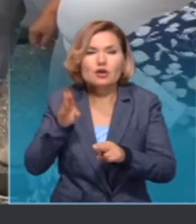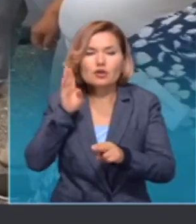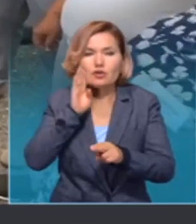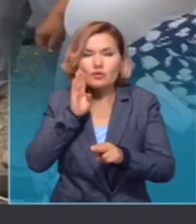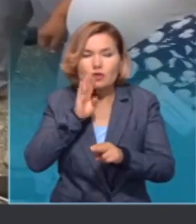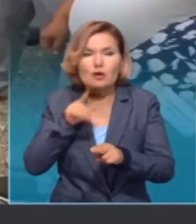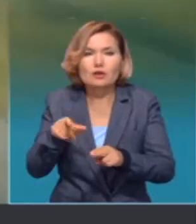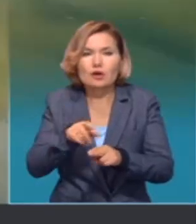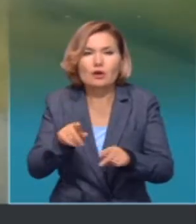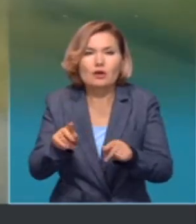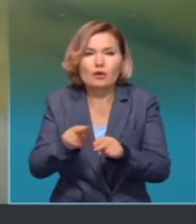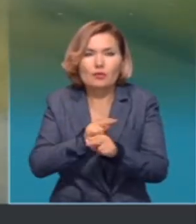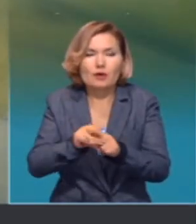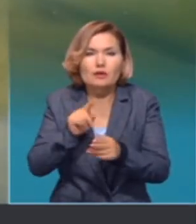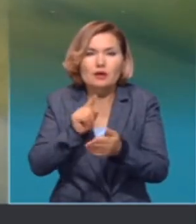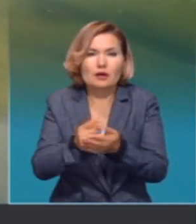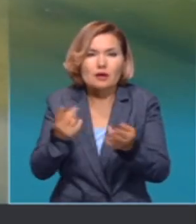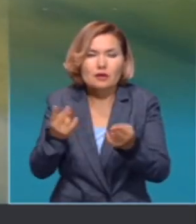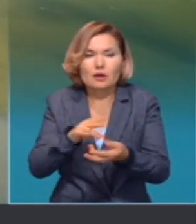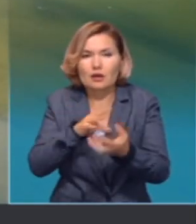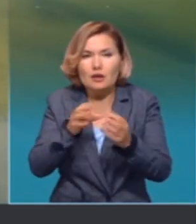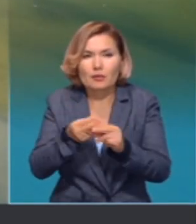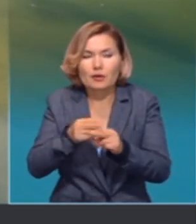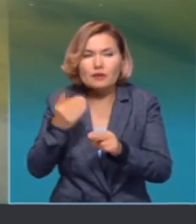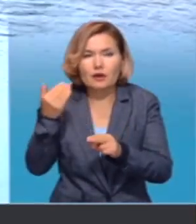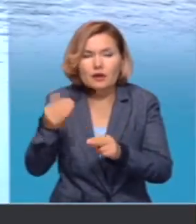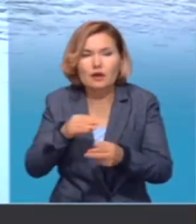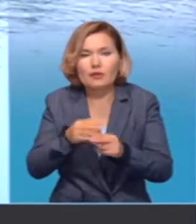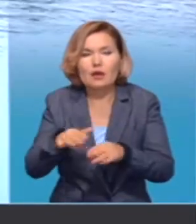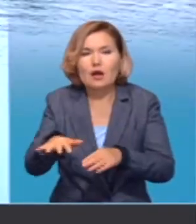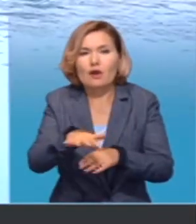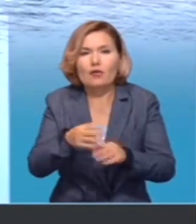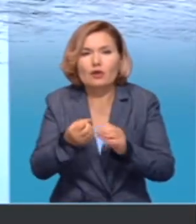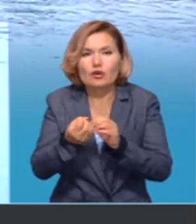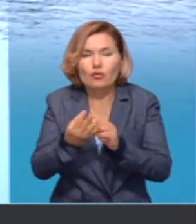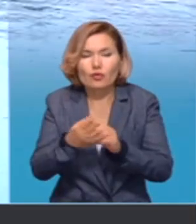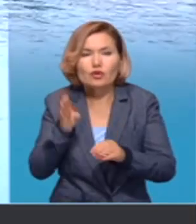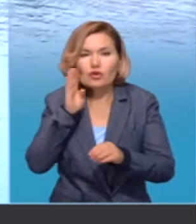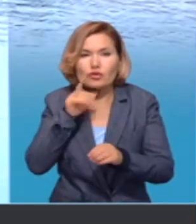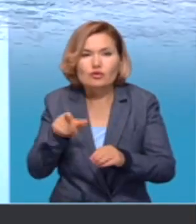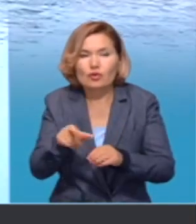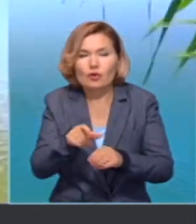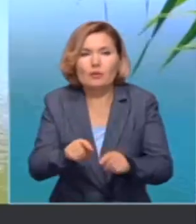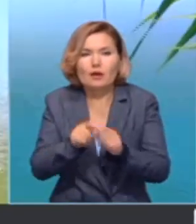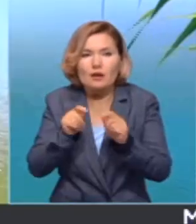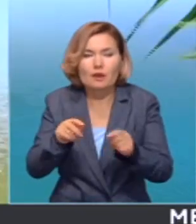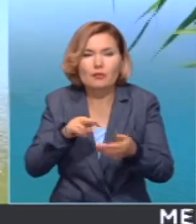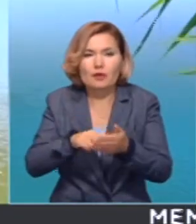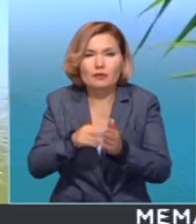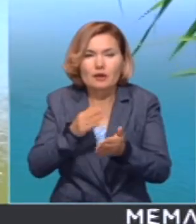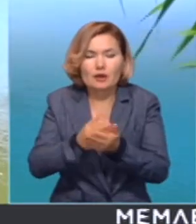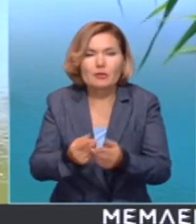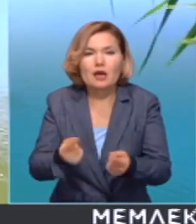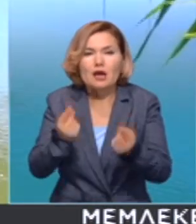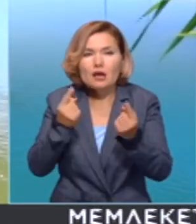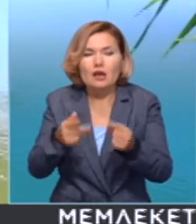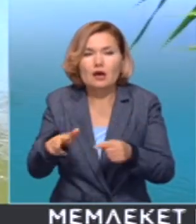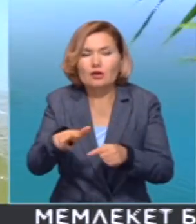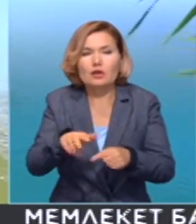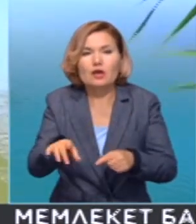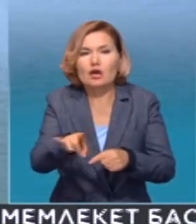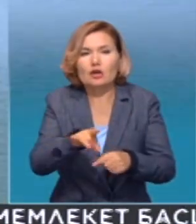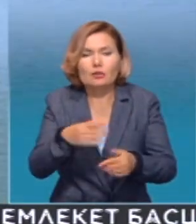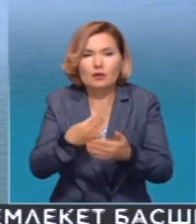каналдарын жаңғырту жұмыстарын аяқтауды тапсырды. Шаруалар игілігі үшін аймақта 14 су қоймасының салынатынын мәлімдеді. Оның ең ірі үшеуі